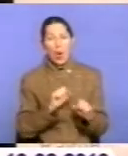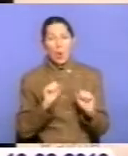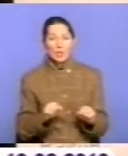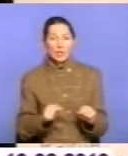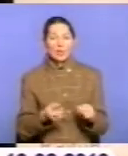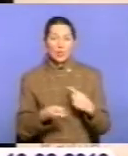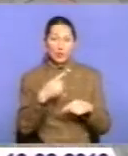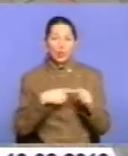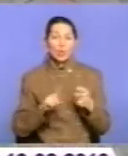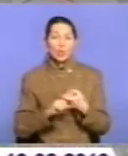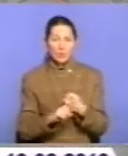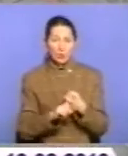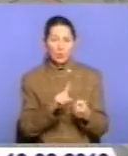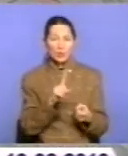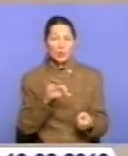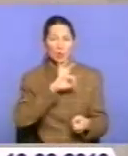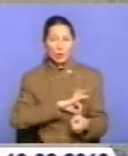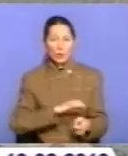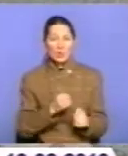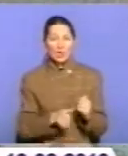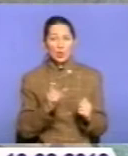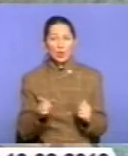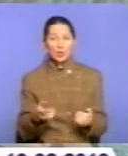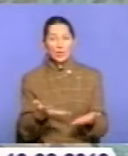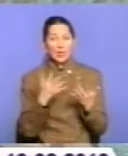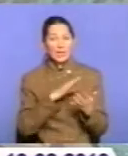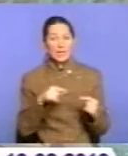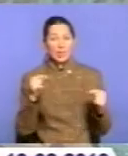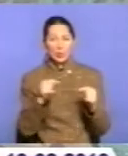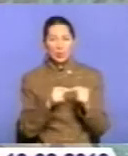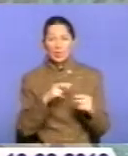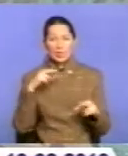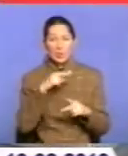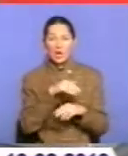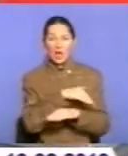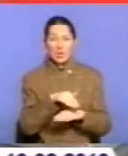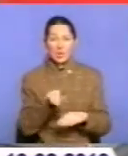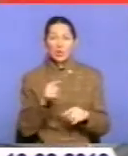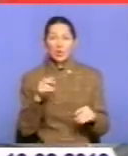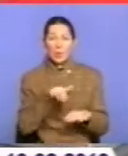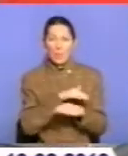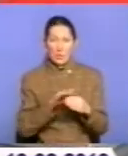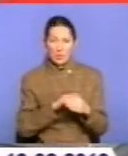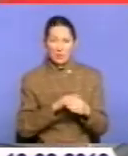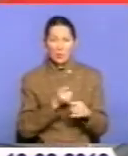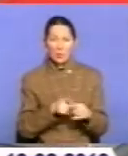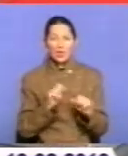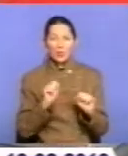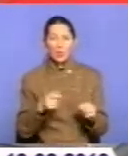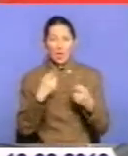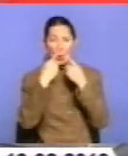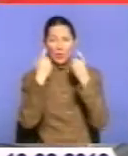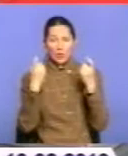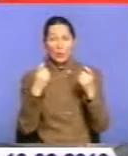з користувачами, адже часто люди виявляють неточності, неправильні адресу чи прізвище. Про них можна повідомити,